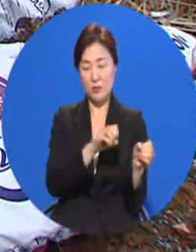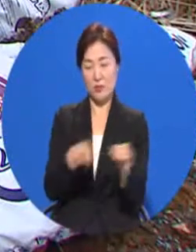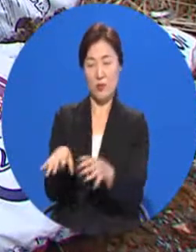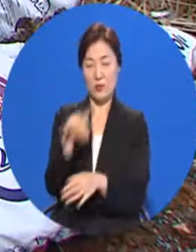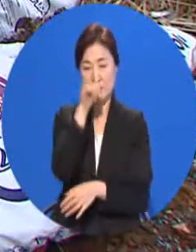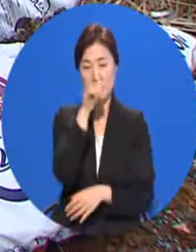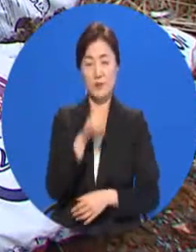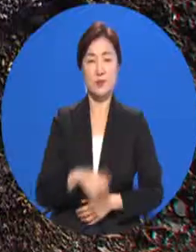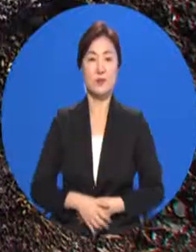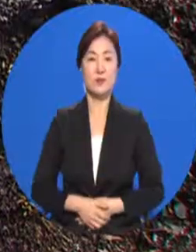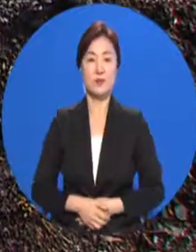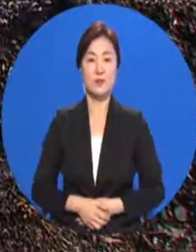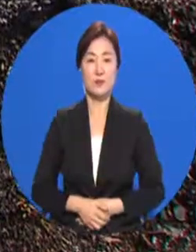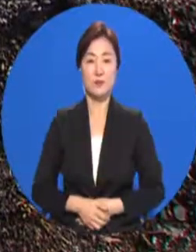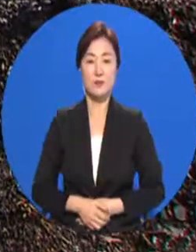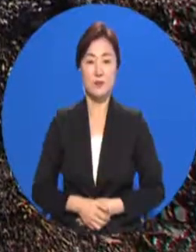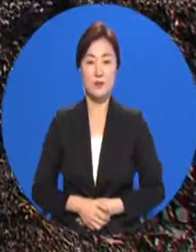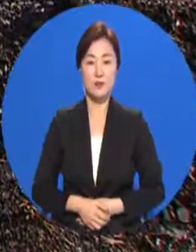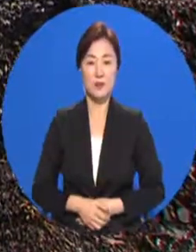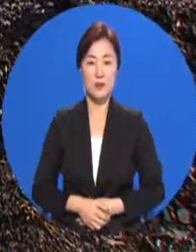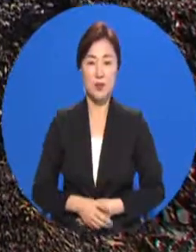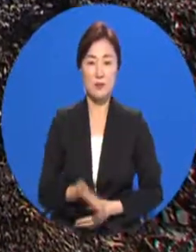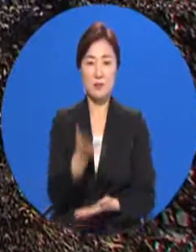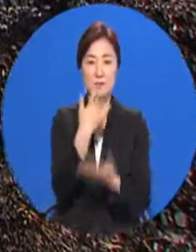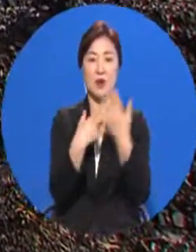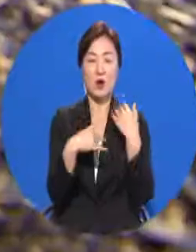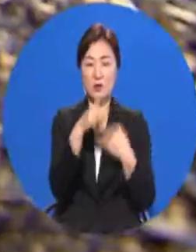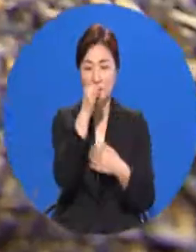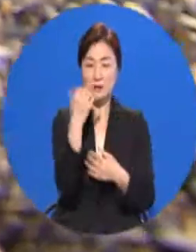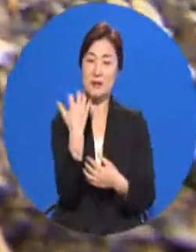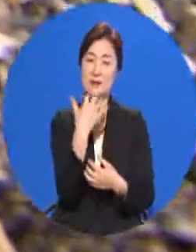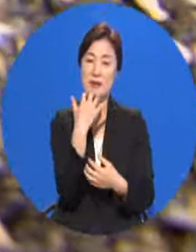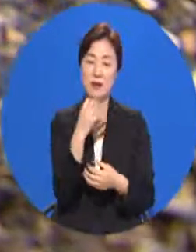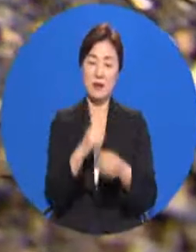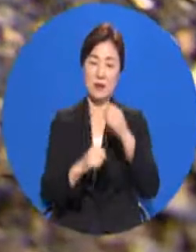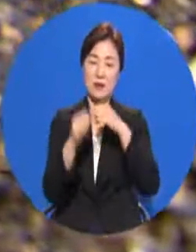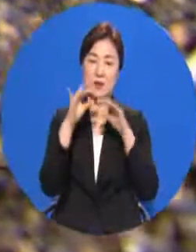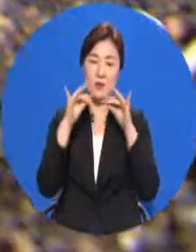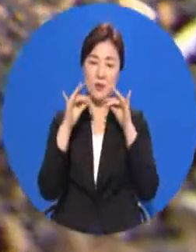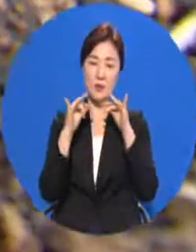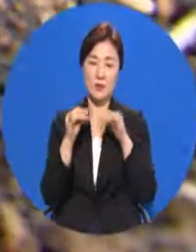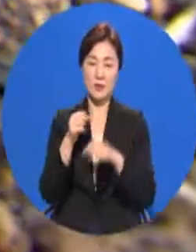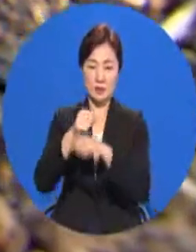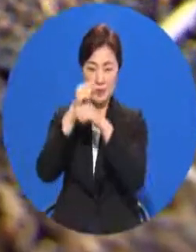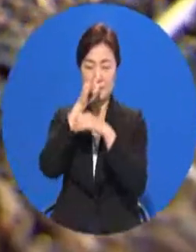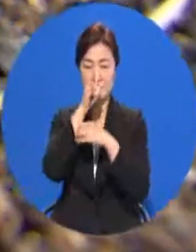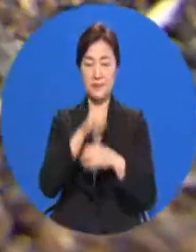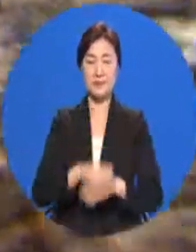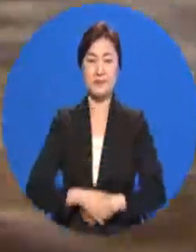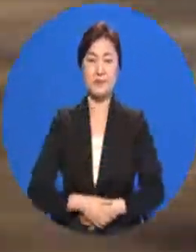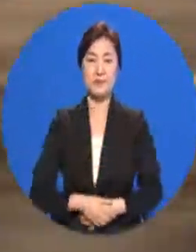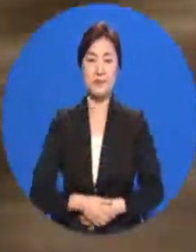있습니다. 한두 번 태웠던 것이 아닌 듯 겹겹이 쌓인 재의 색깔도 다양합니다.